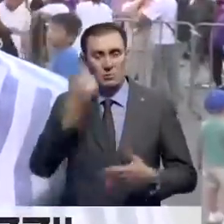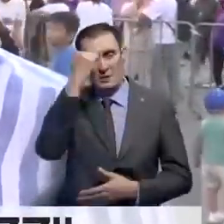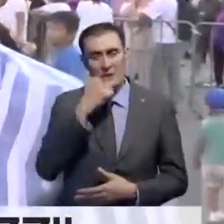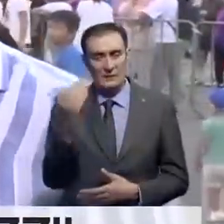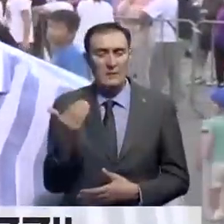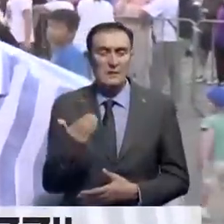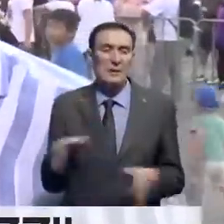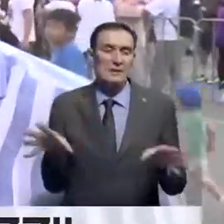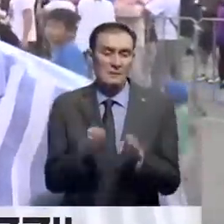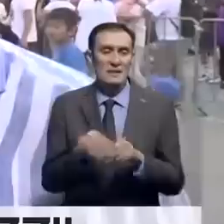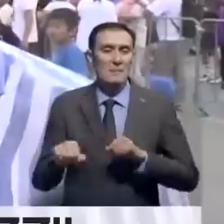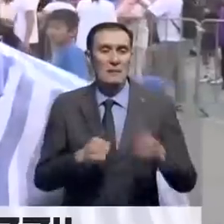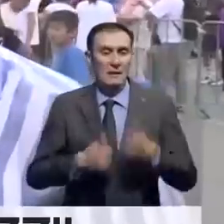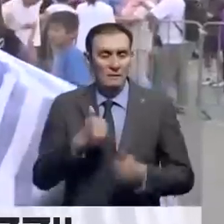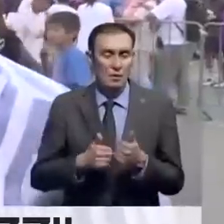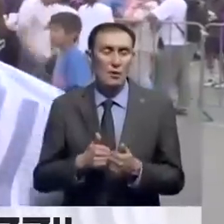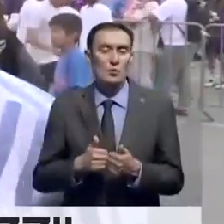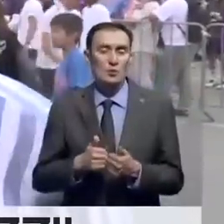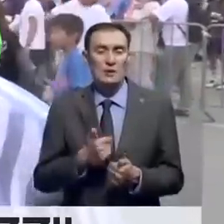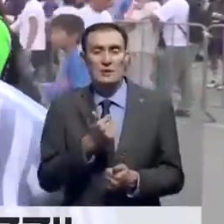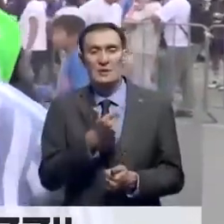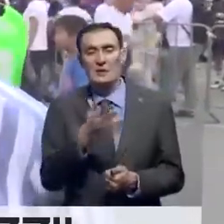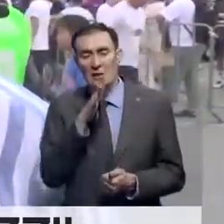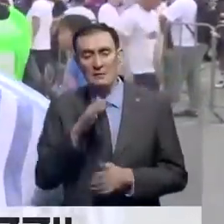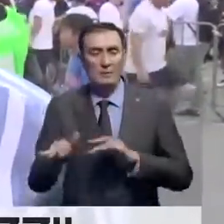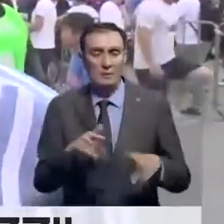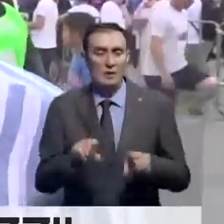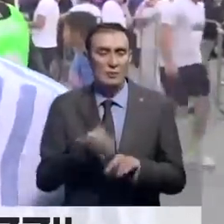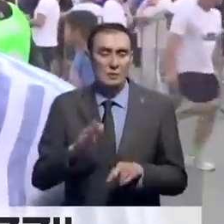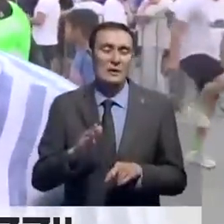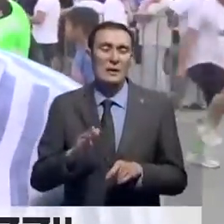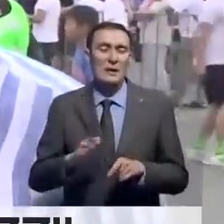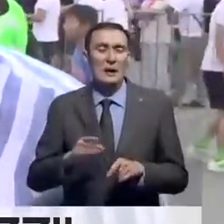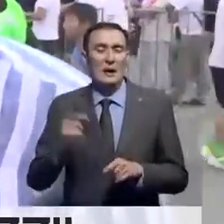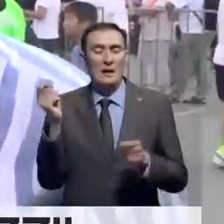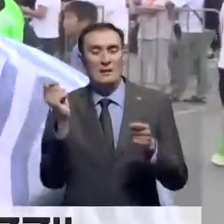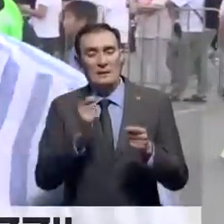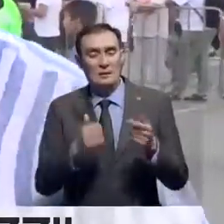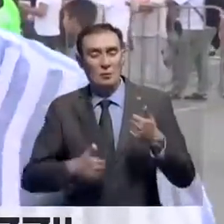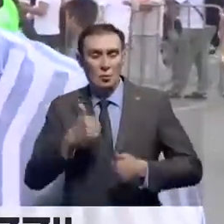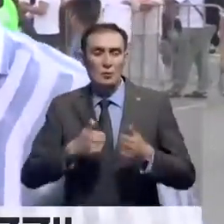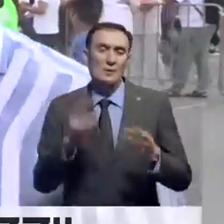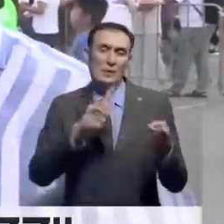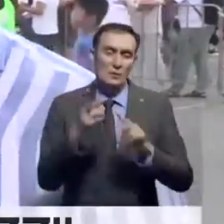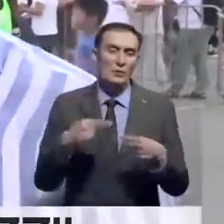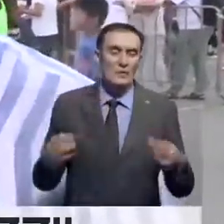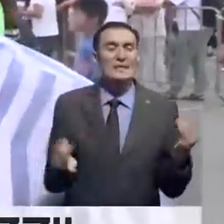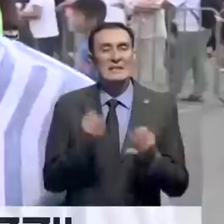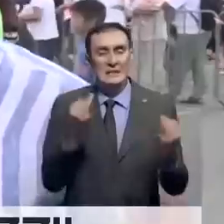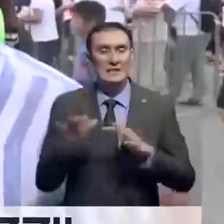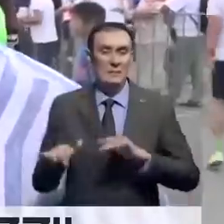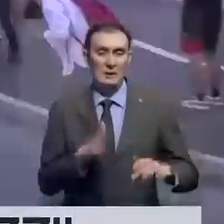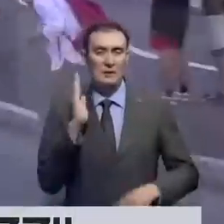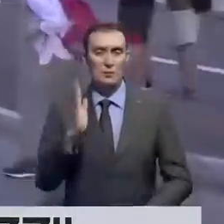совместно такой марафон проводим не первый год также у нас запланирован аниме Fest конкурс танцоров Ну и другие познавательные